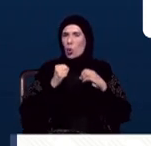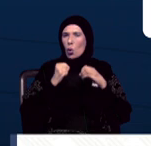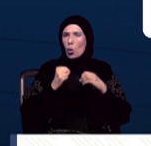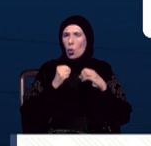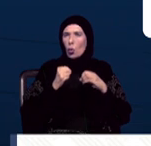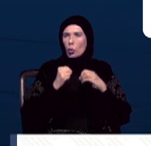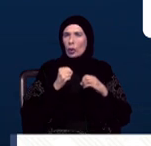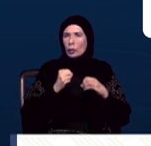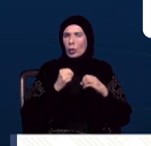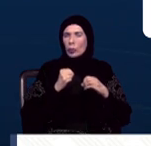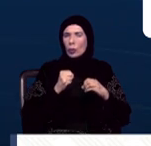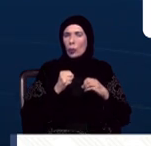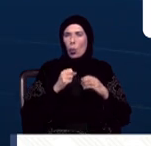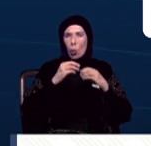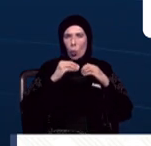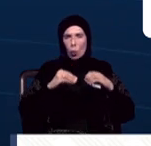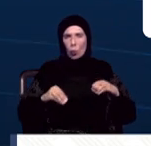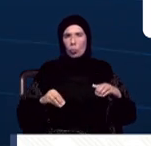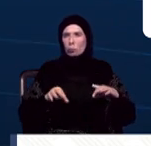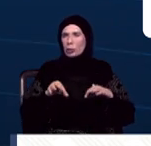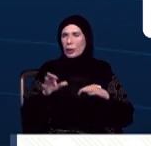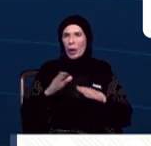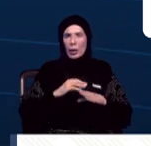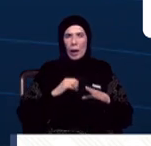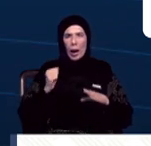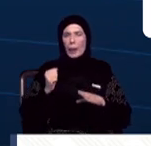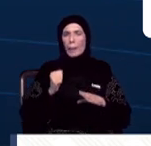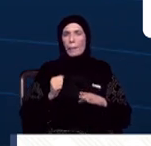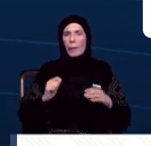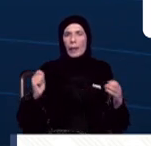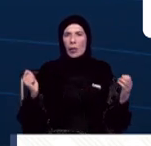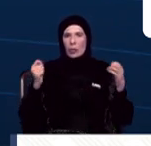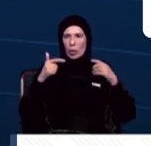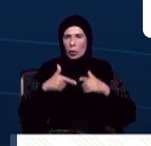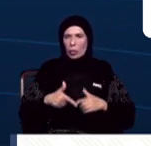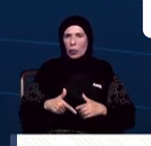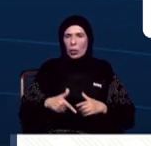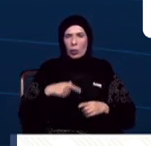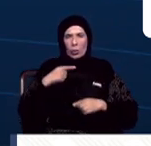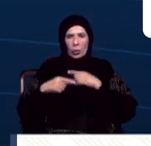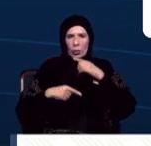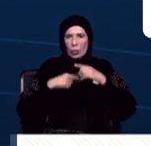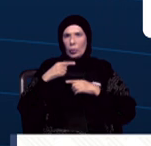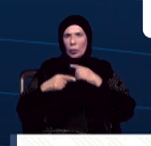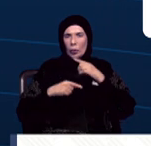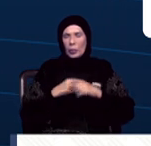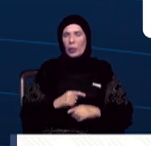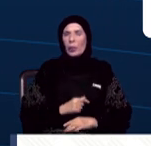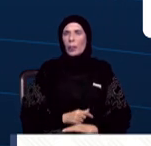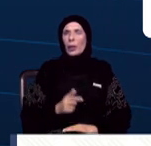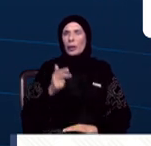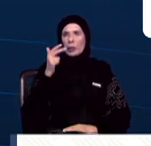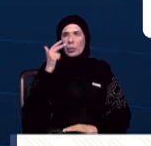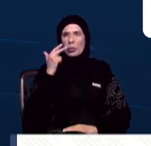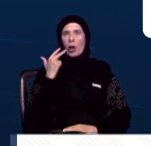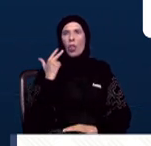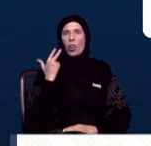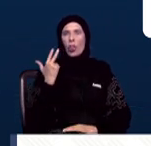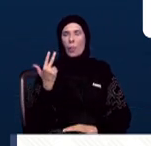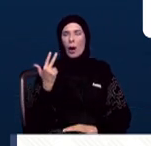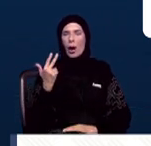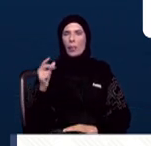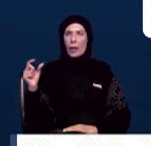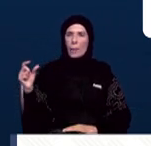عوائق وتغليب الحلول الدبلوماسيه لانهاء الحرب المدمره والمستمره منذ اكثر من ثمانيه اشهر